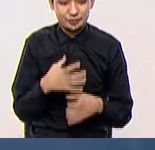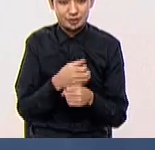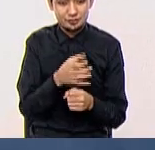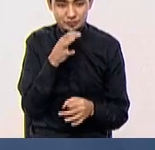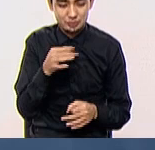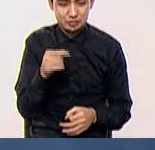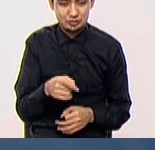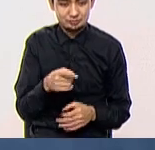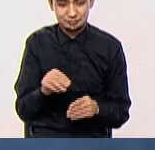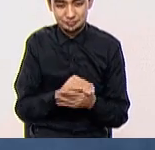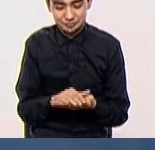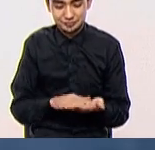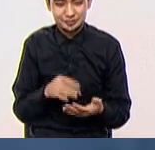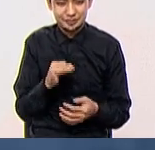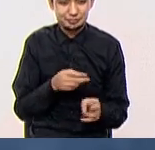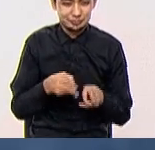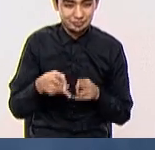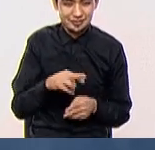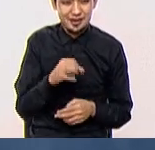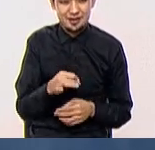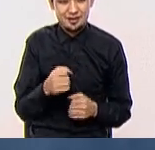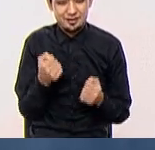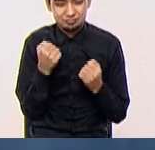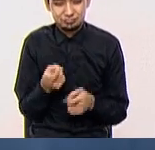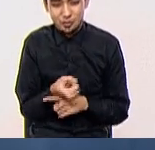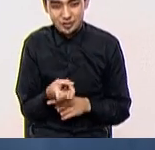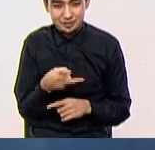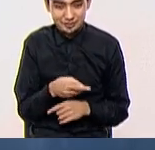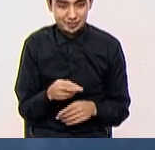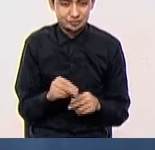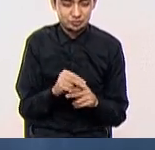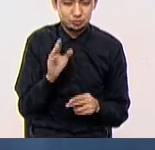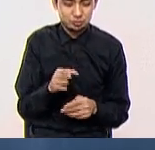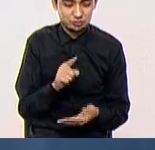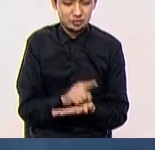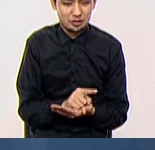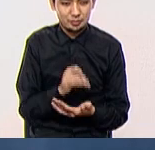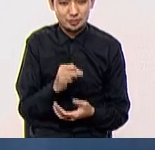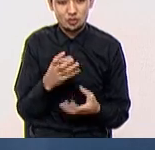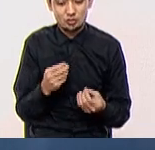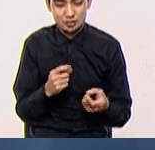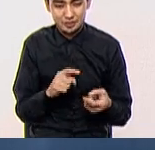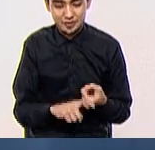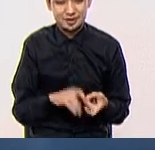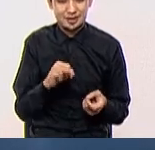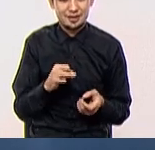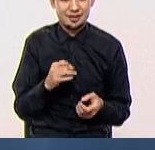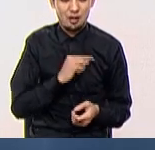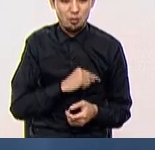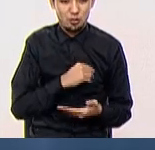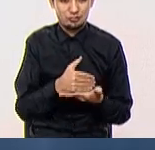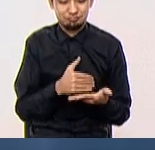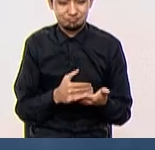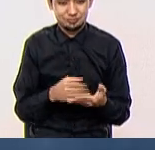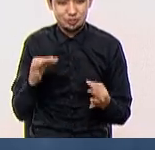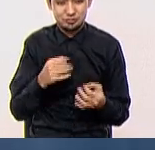жабын ретке келтіру және жаппай сырғанау мен хоккейден жаттығулар үшін жағдай жасау тапсырылды. Сонымен қатар жұмыс кестесін соның ішінде